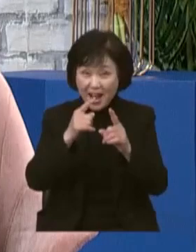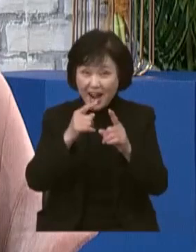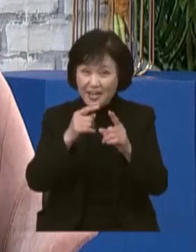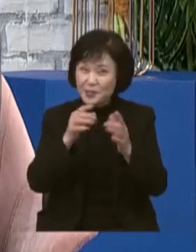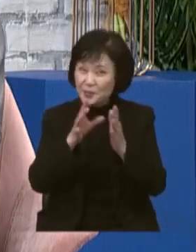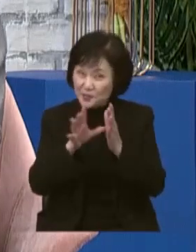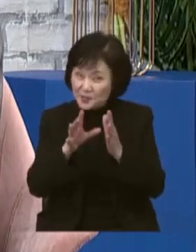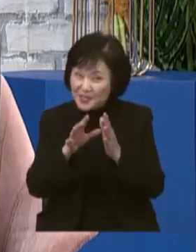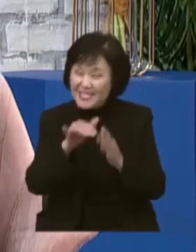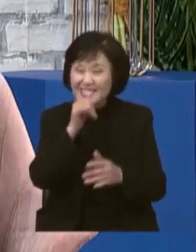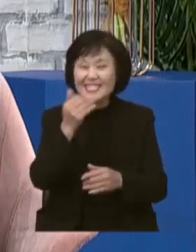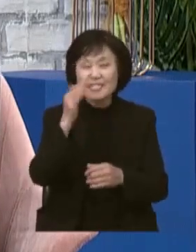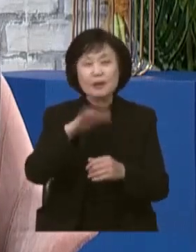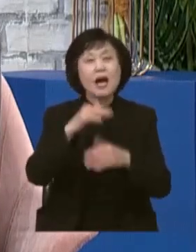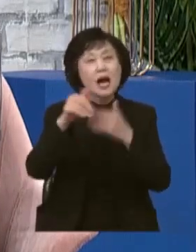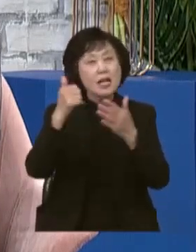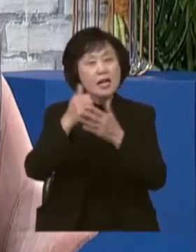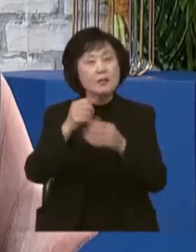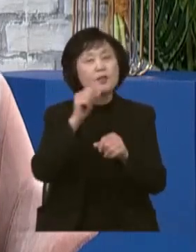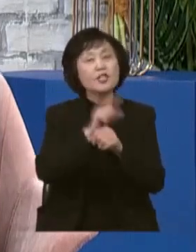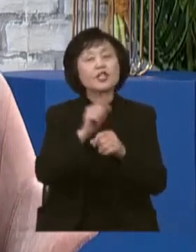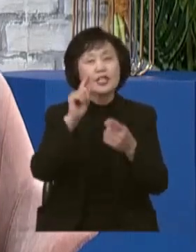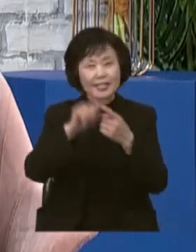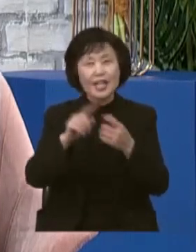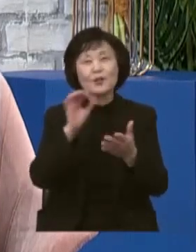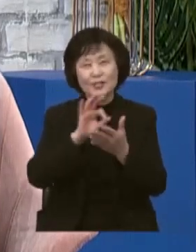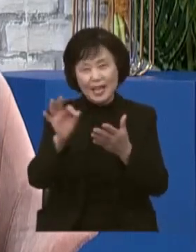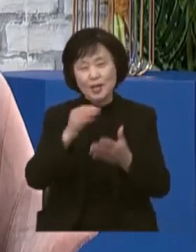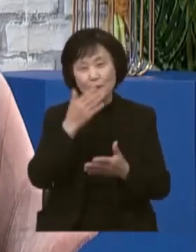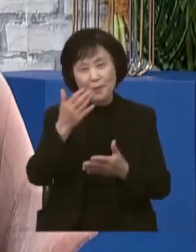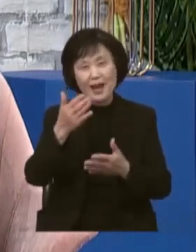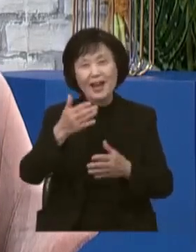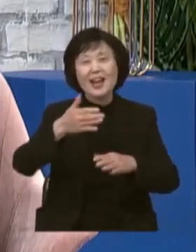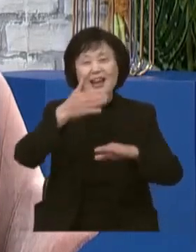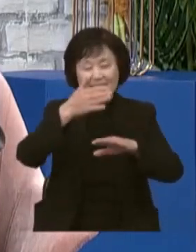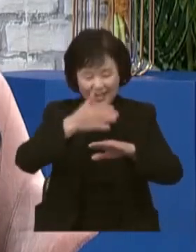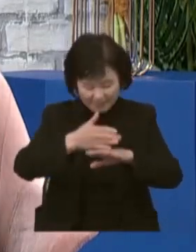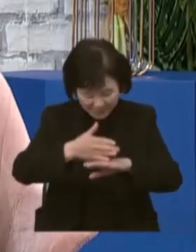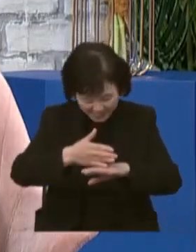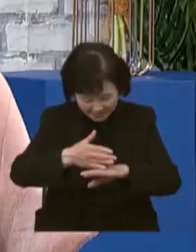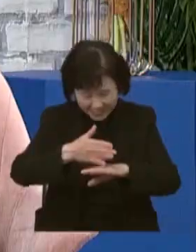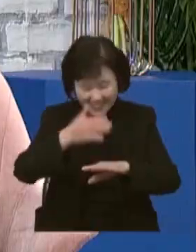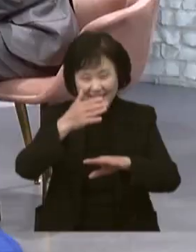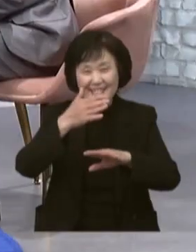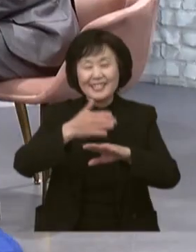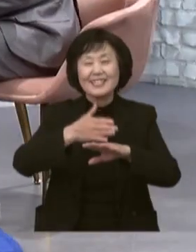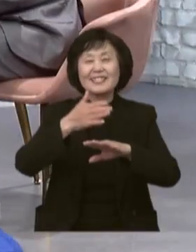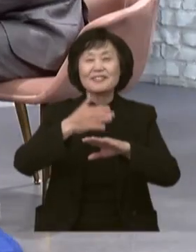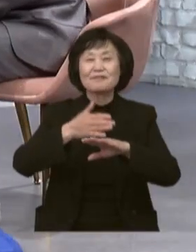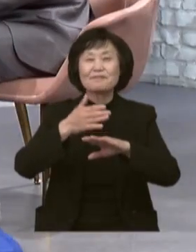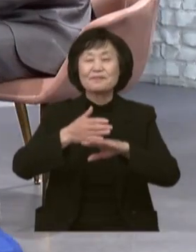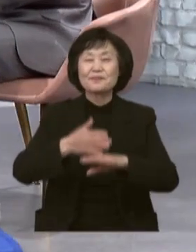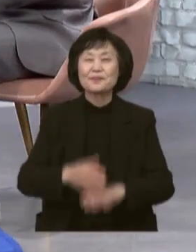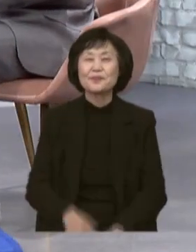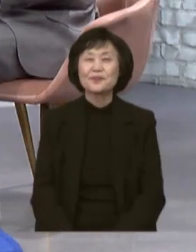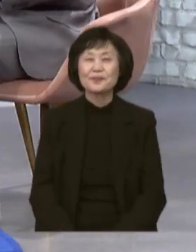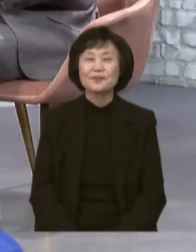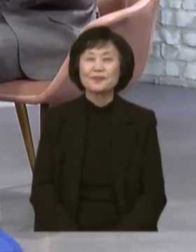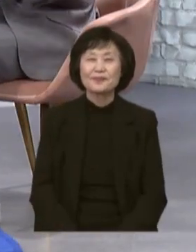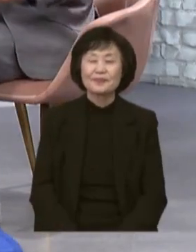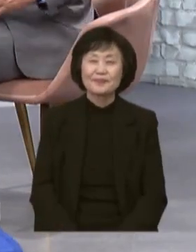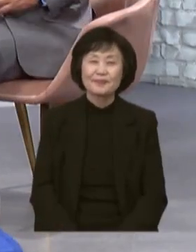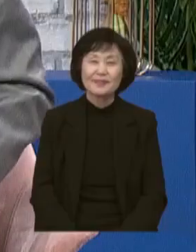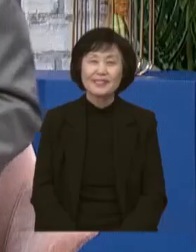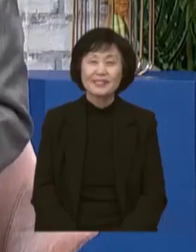주시기 바라겠고 네, 성격이니까요. 네. 하나님이 성격대로 쓰시니까. 그럼요. 자 인사 나눌게요. 네. 네. 감사합니다. 고맙습니다. 고맙습니다. 네.